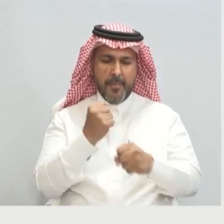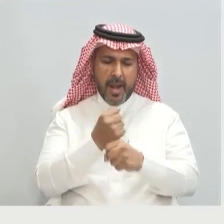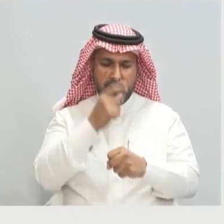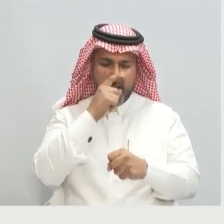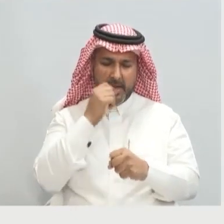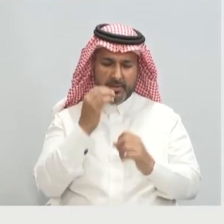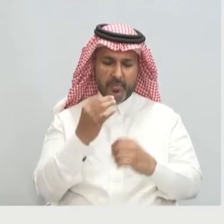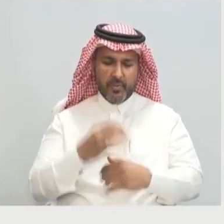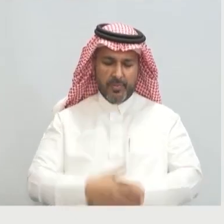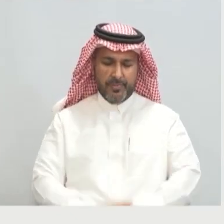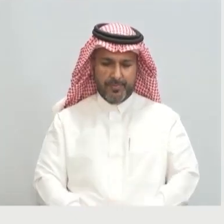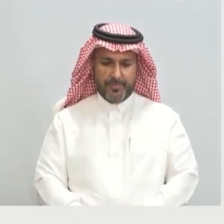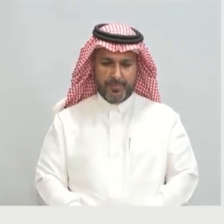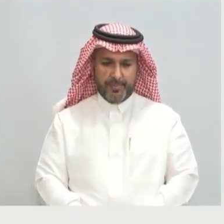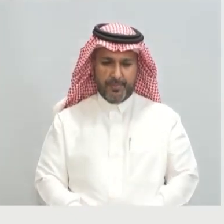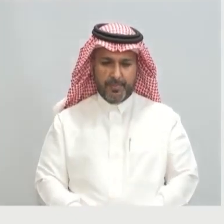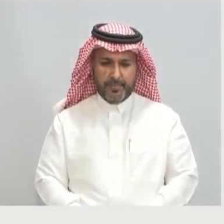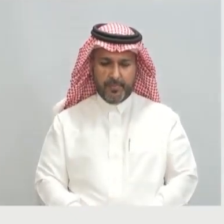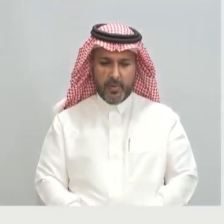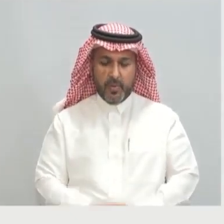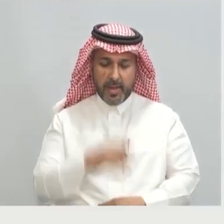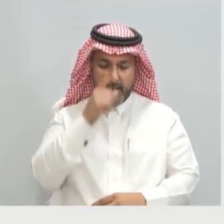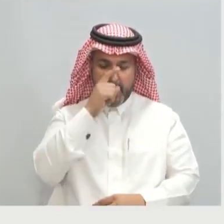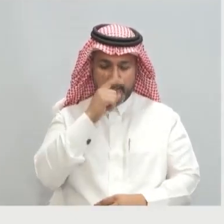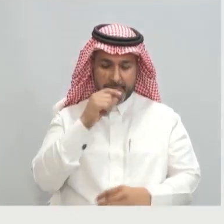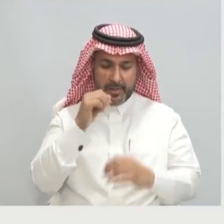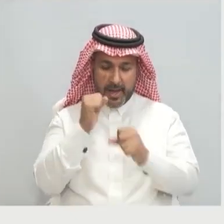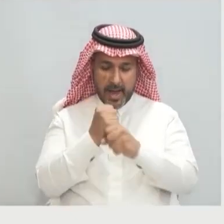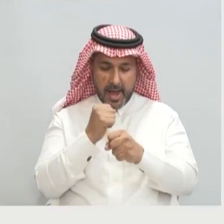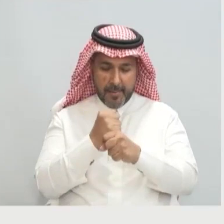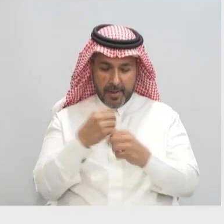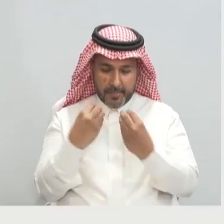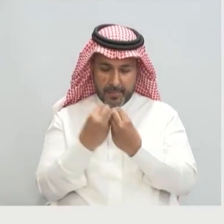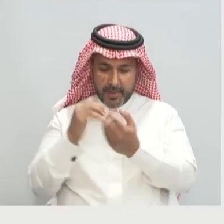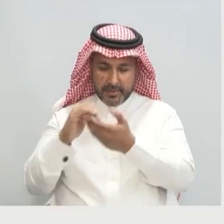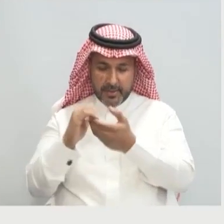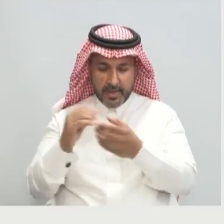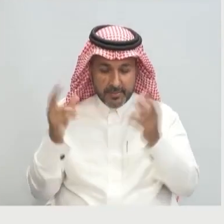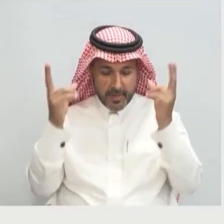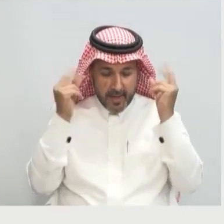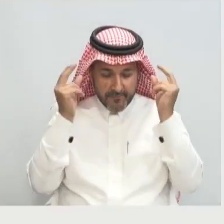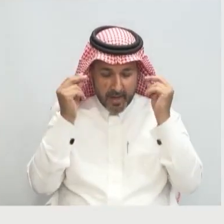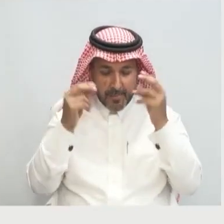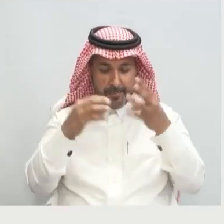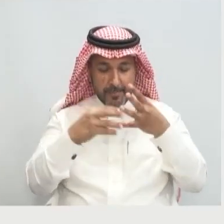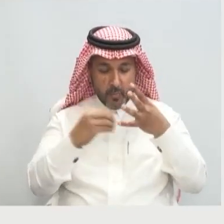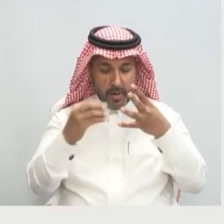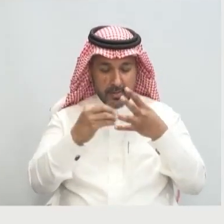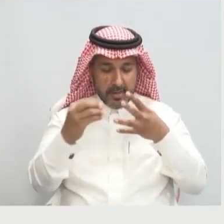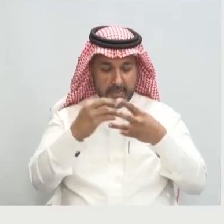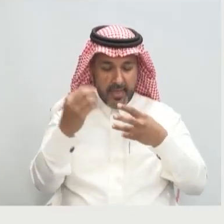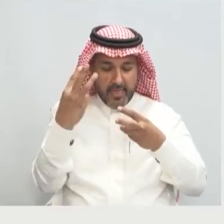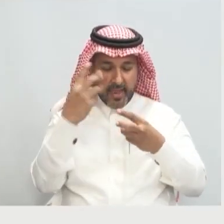ككل وعليه فانه يتعين على الموظفين في اماكن العمل اتقان عناصر التواصل الثلاثه